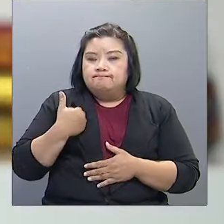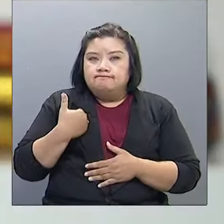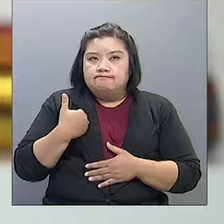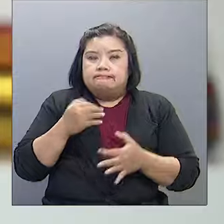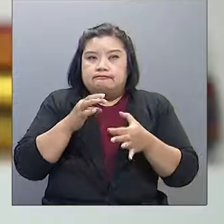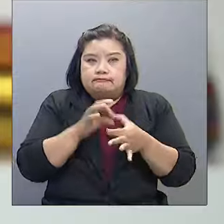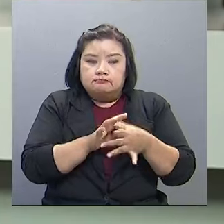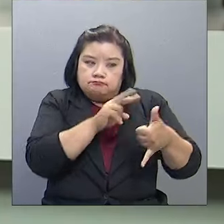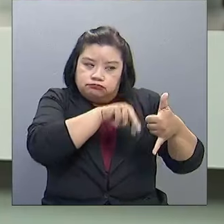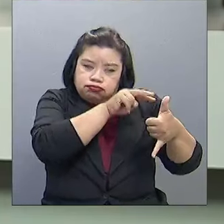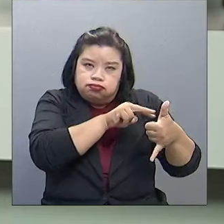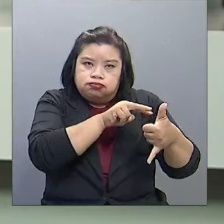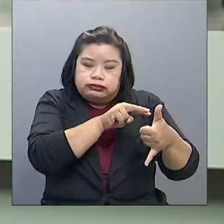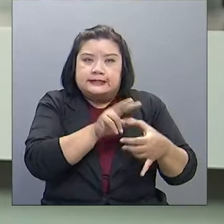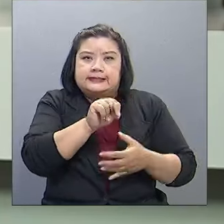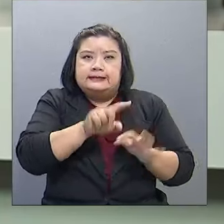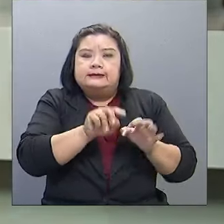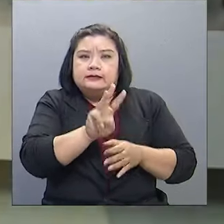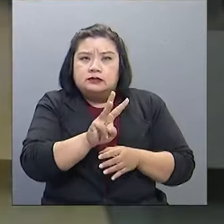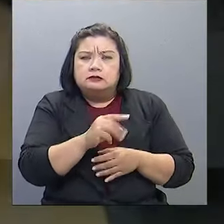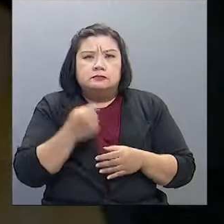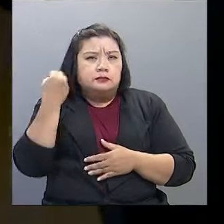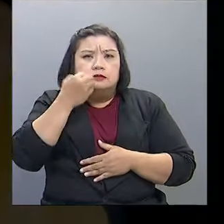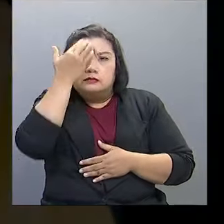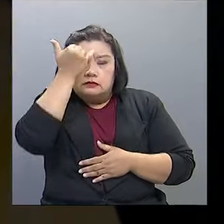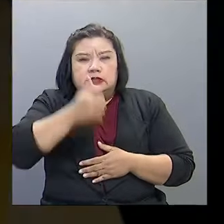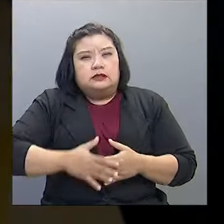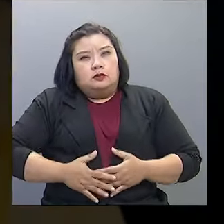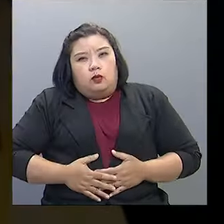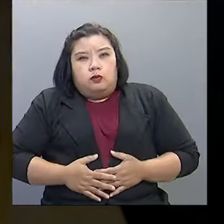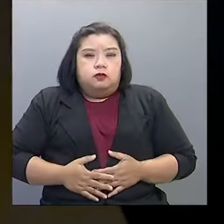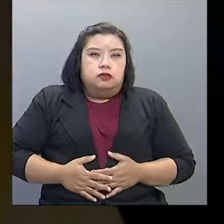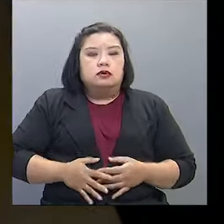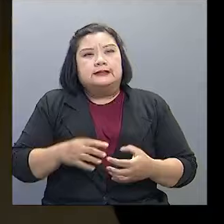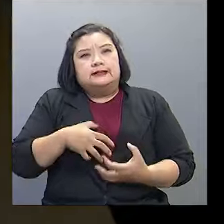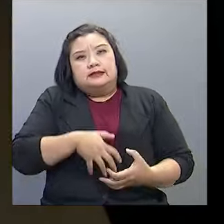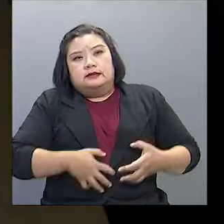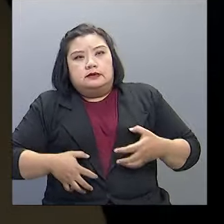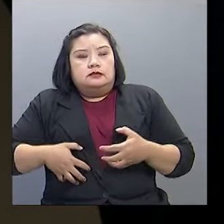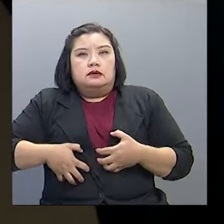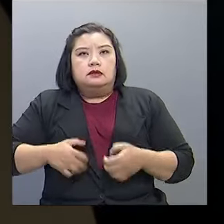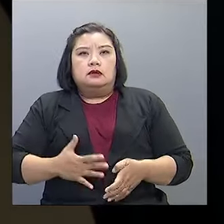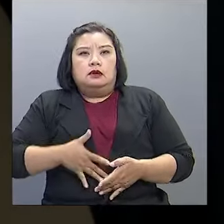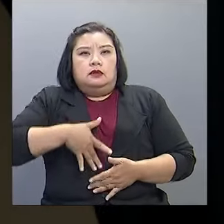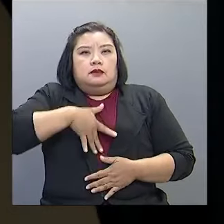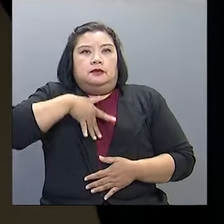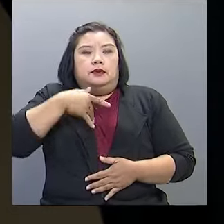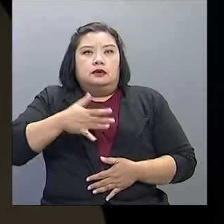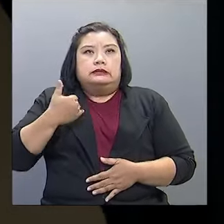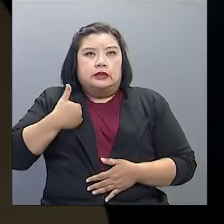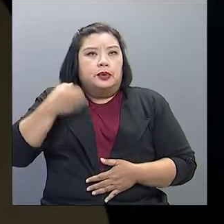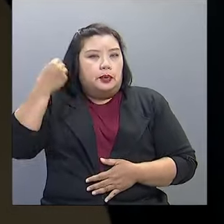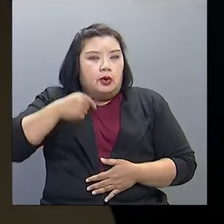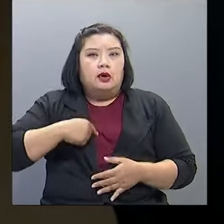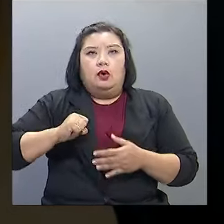านิ้วถุงน้ำดีเนี่ยอาการส่วนมากเลยจะมีอาการปวดท้องนะครับท้องอืดท้องเฟ้อที่ปวดท้องส่วนมากจะเป็นข้างบนข้างขว